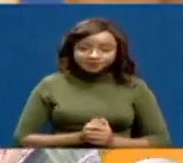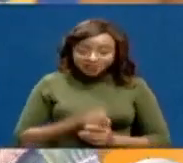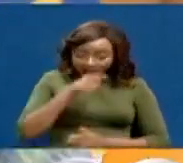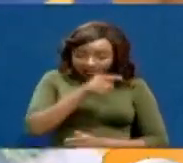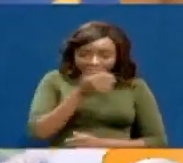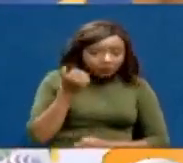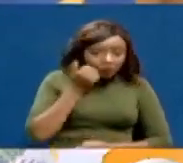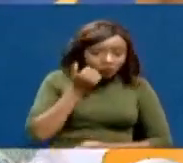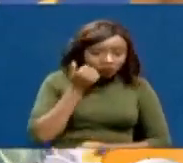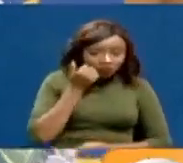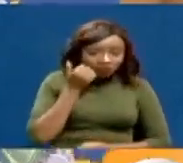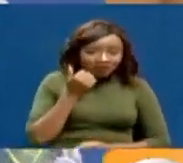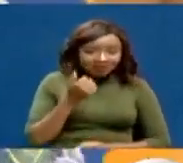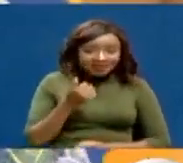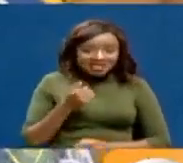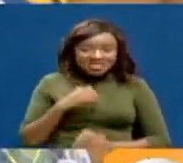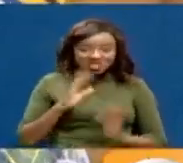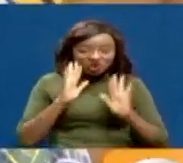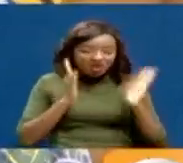ugonjwa huu hauna mpaka.